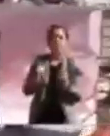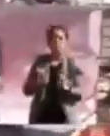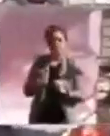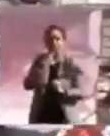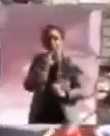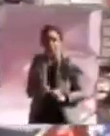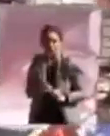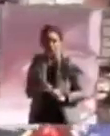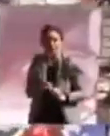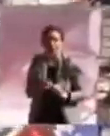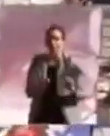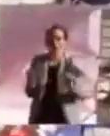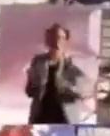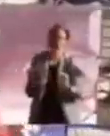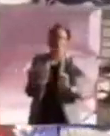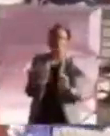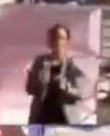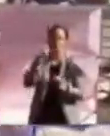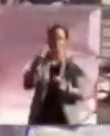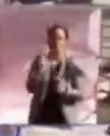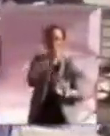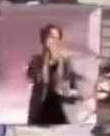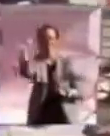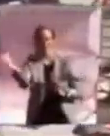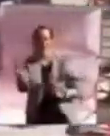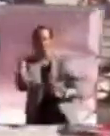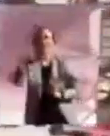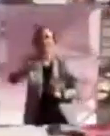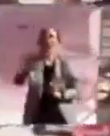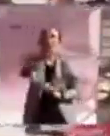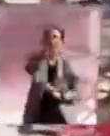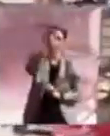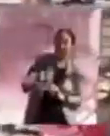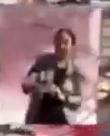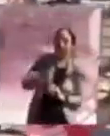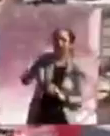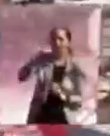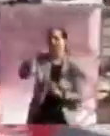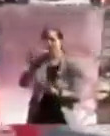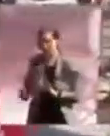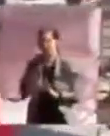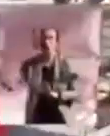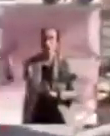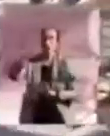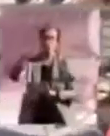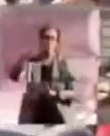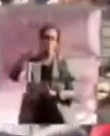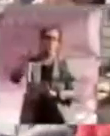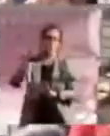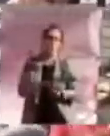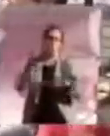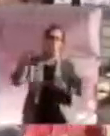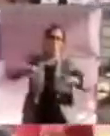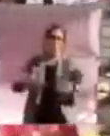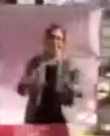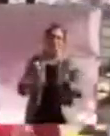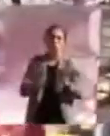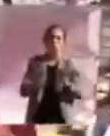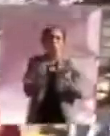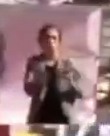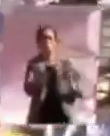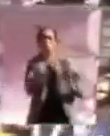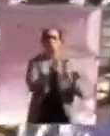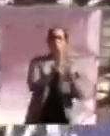lì non viene da un'altra faccia e stato così in italy è stato così in europa e allora oggi è il momento